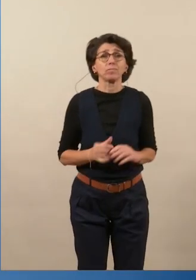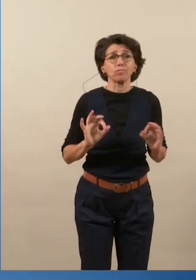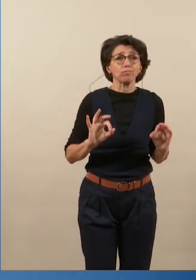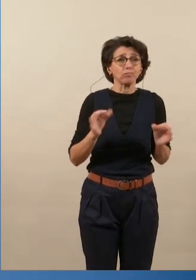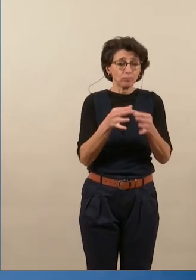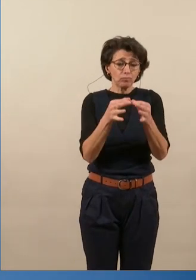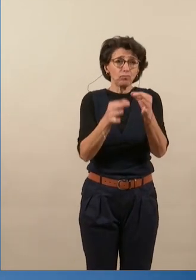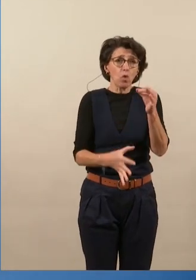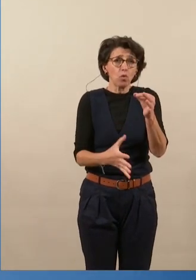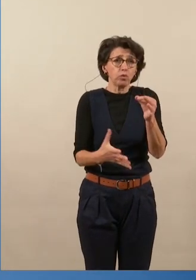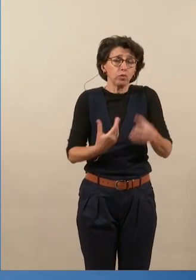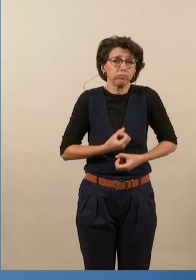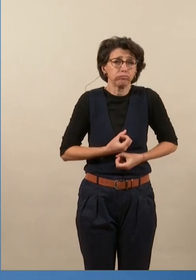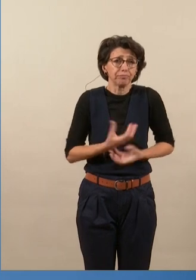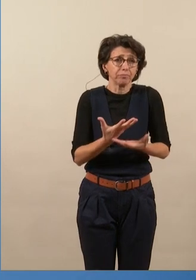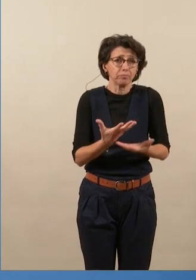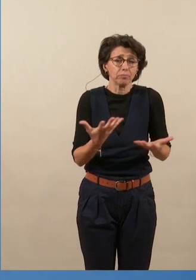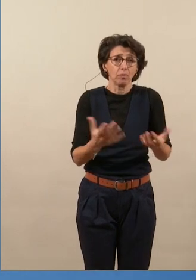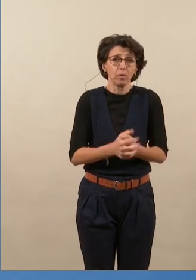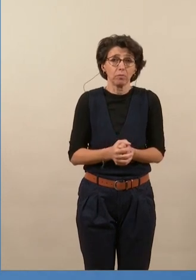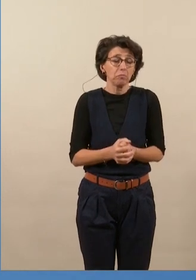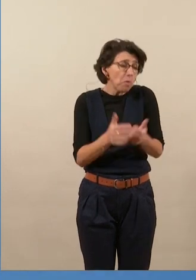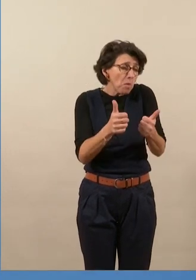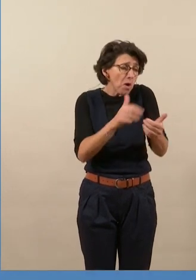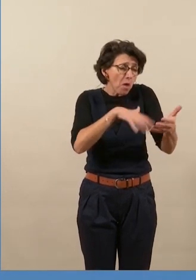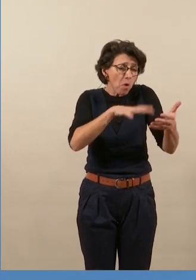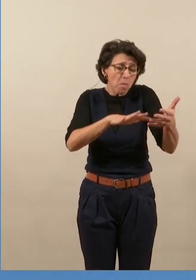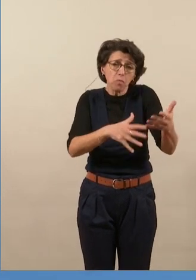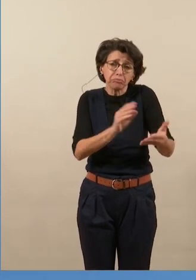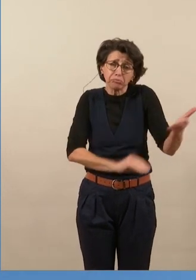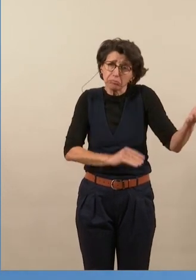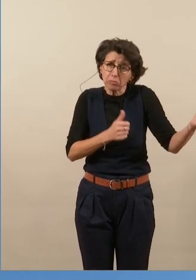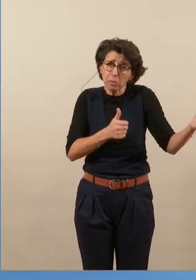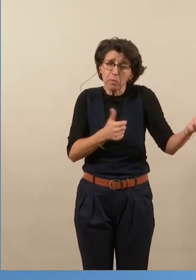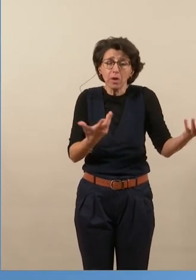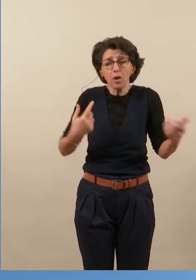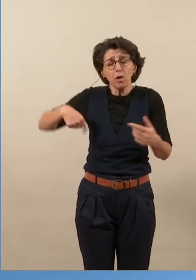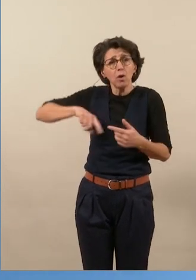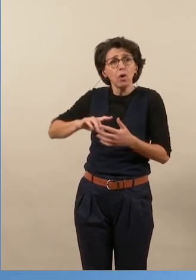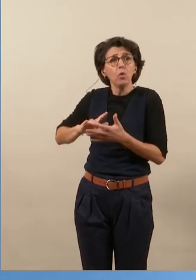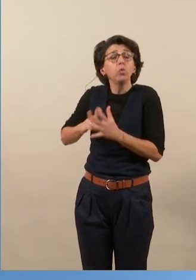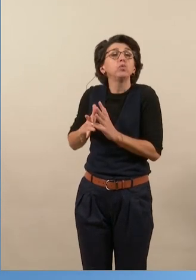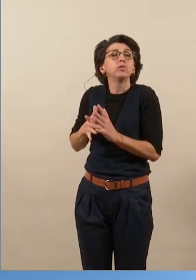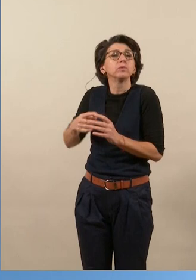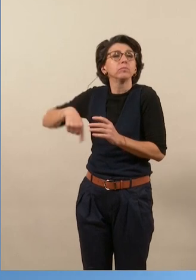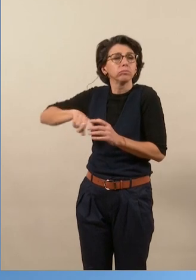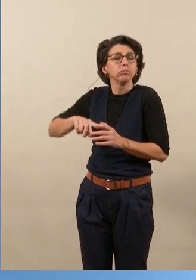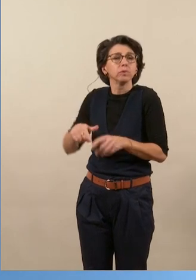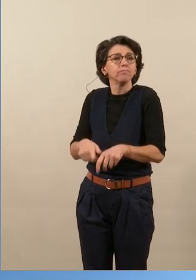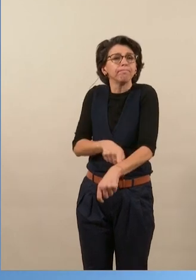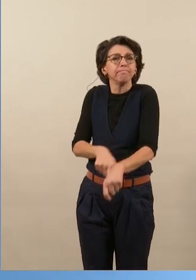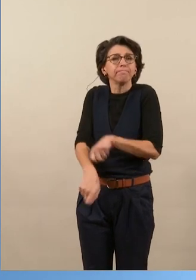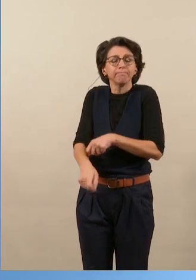mais on s'est inscrit effectivement dans une volonté et on était tous si je peux me permettre de dire ça tous